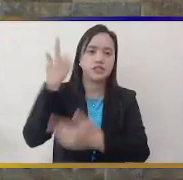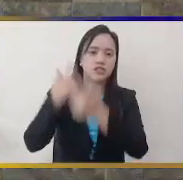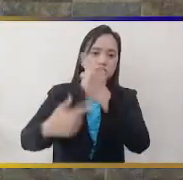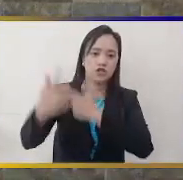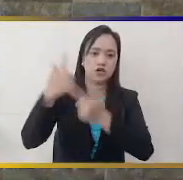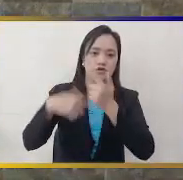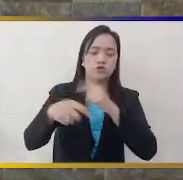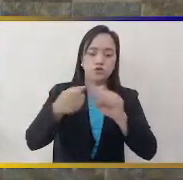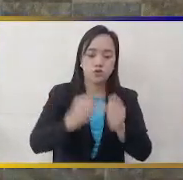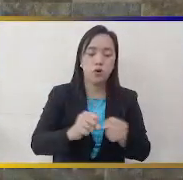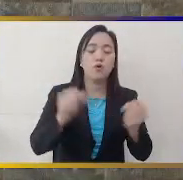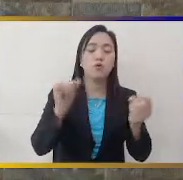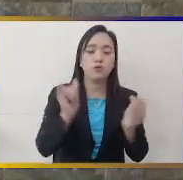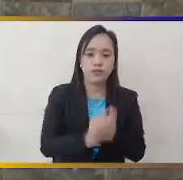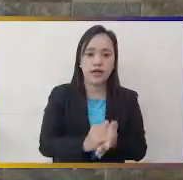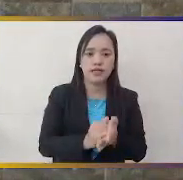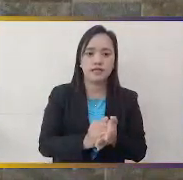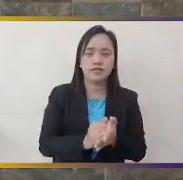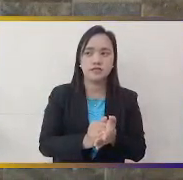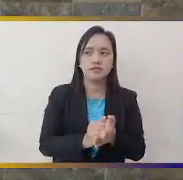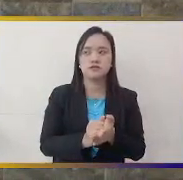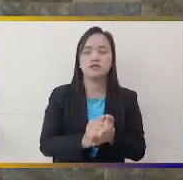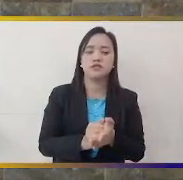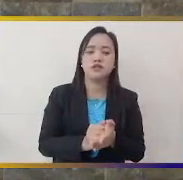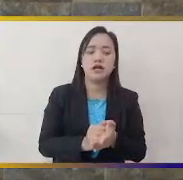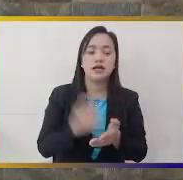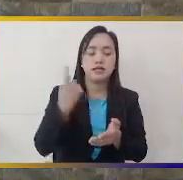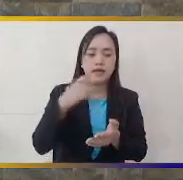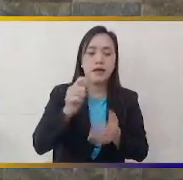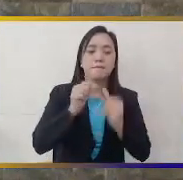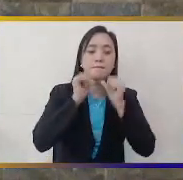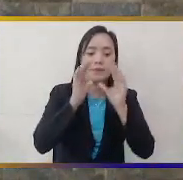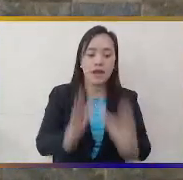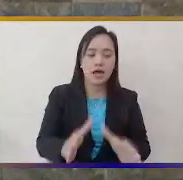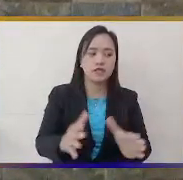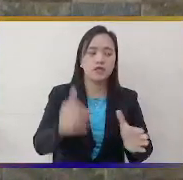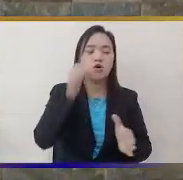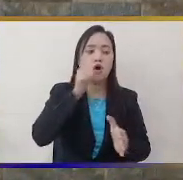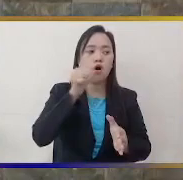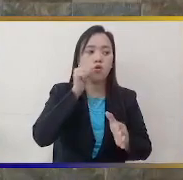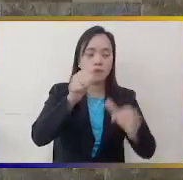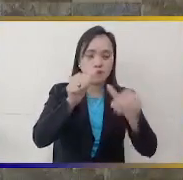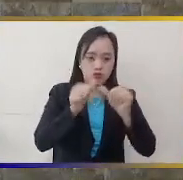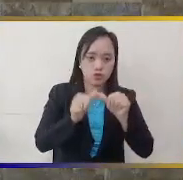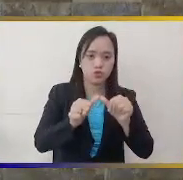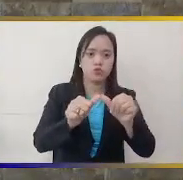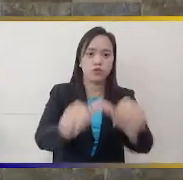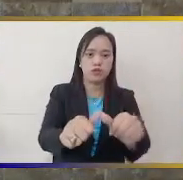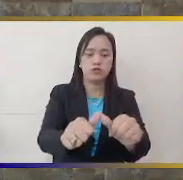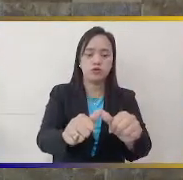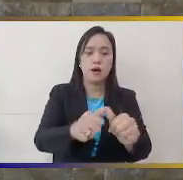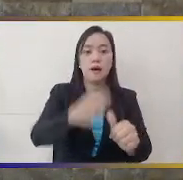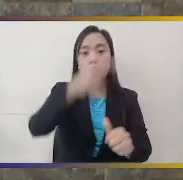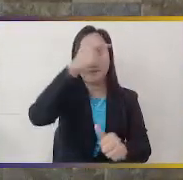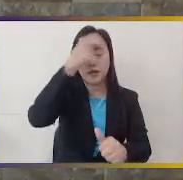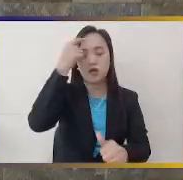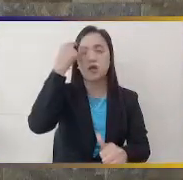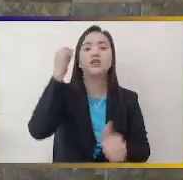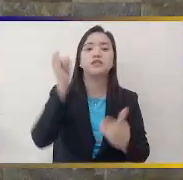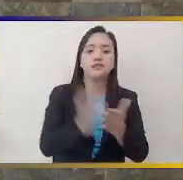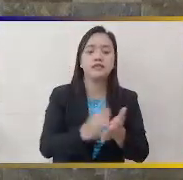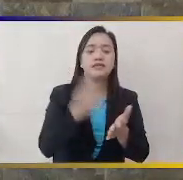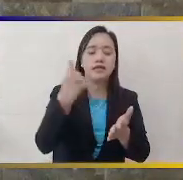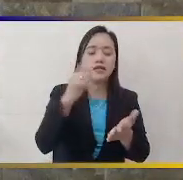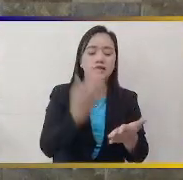nga natin p pinagkatiwala mo ang plano mo sa Diyos valuable yan Bakit magiging Eternal yan kaya Makikita